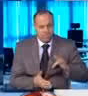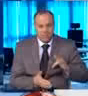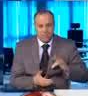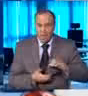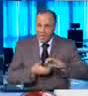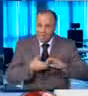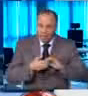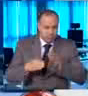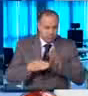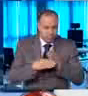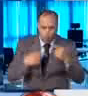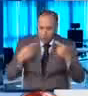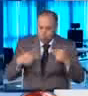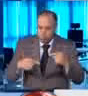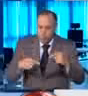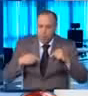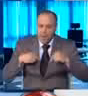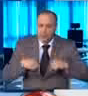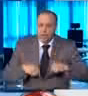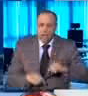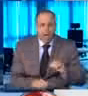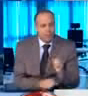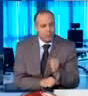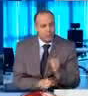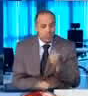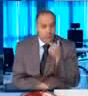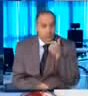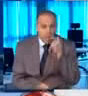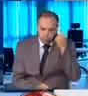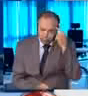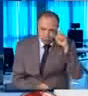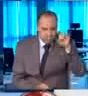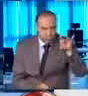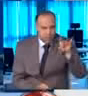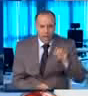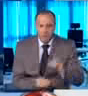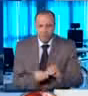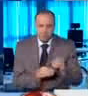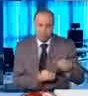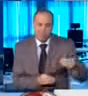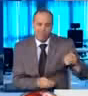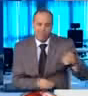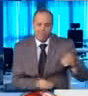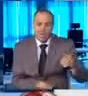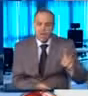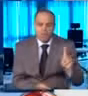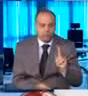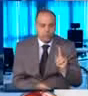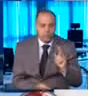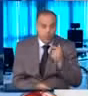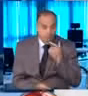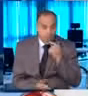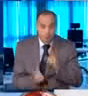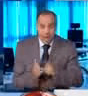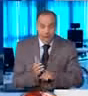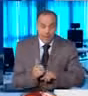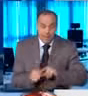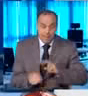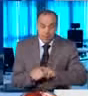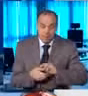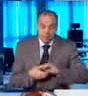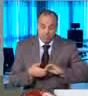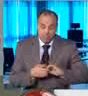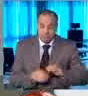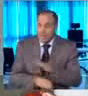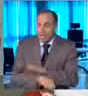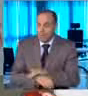للاتحاد للدخول في مواجهة مع الحكومة بموقفه الرافض لتأجيل الزيادات في الأجور، وأكد المباركي في تجمع